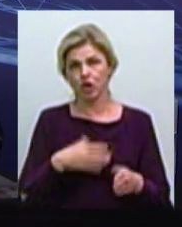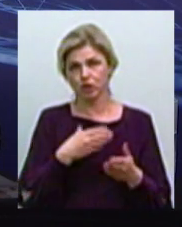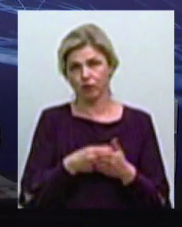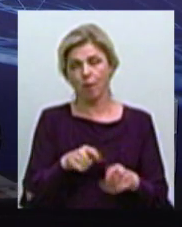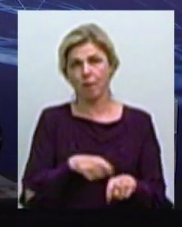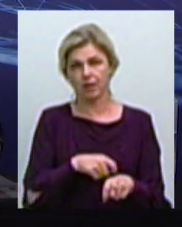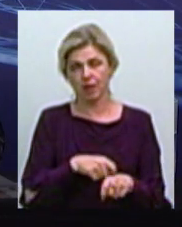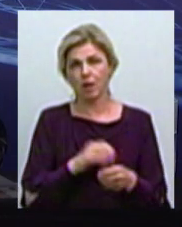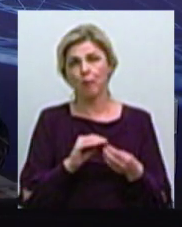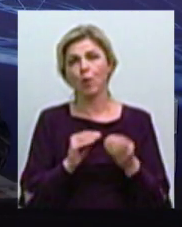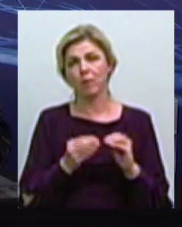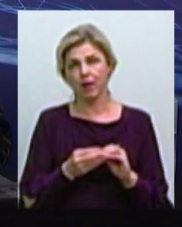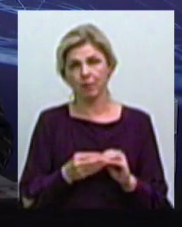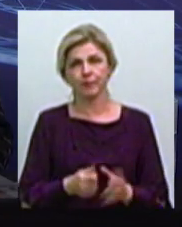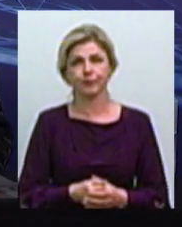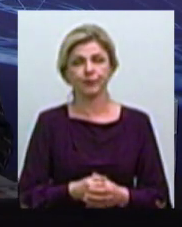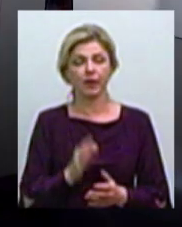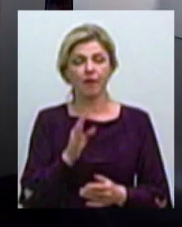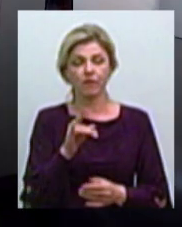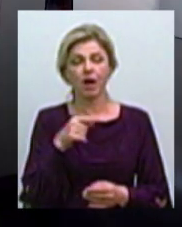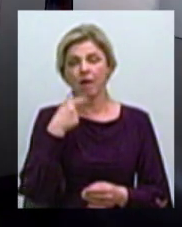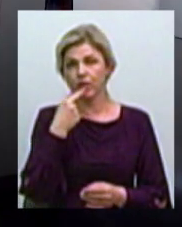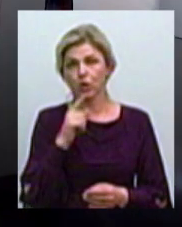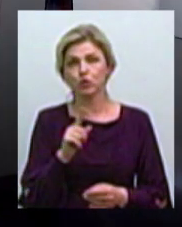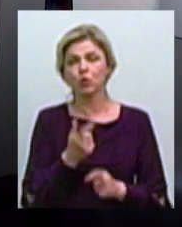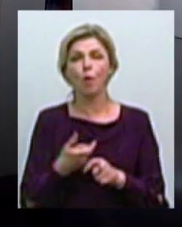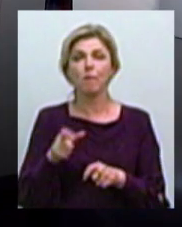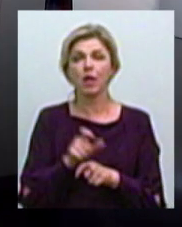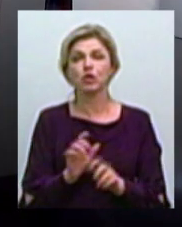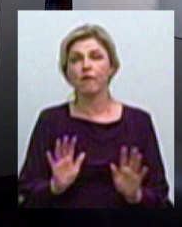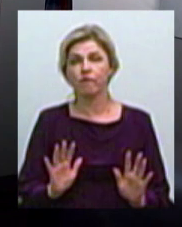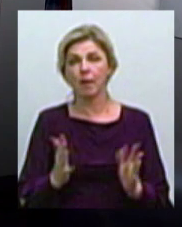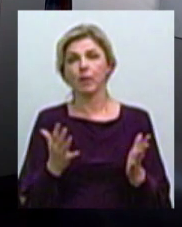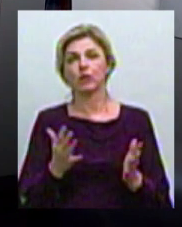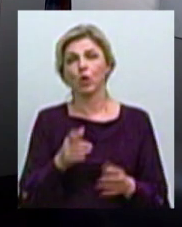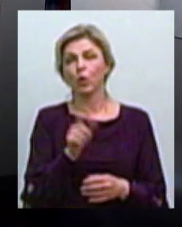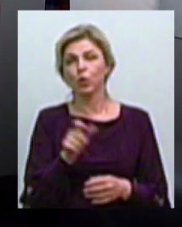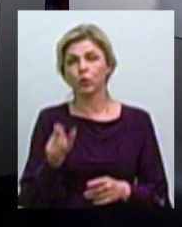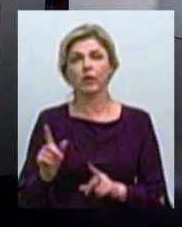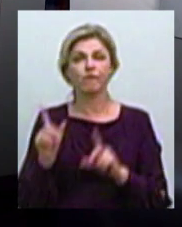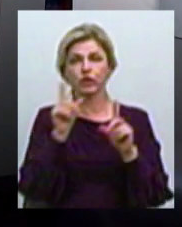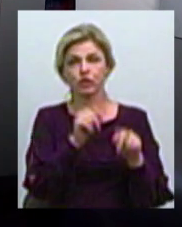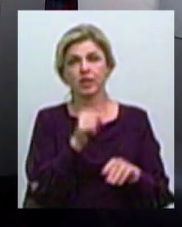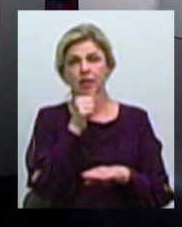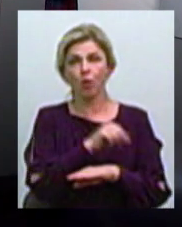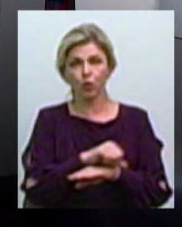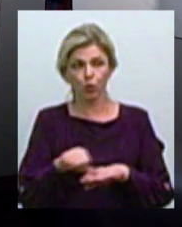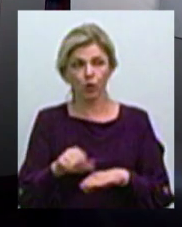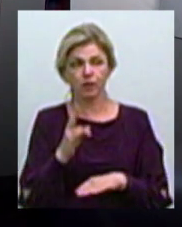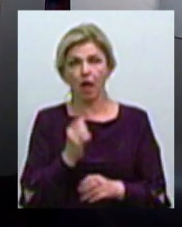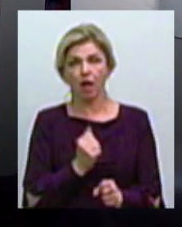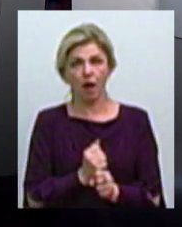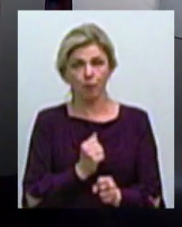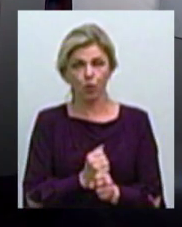не зі мною. Ви сказали, що у більшості випадків люди виїжджають за кордон на